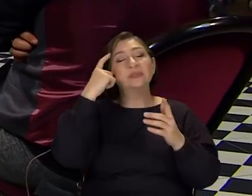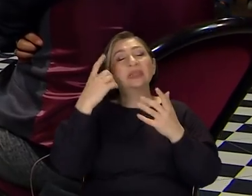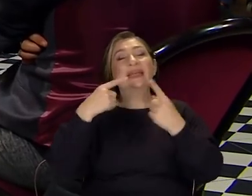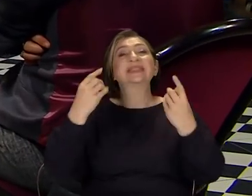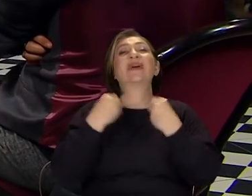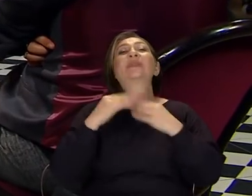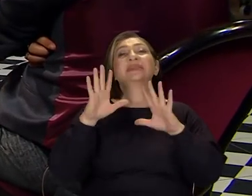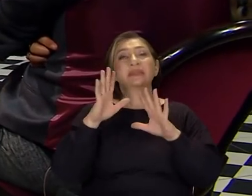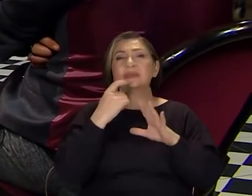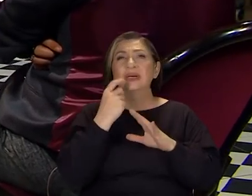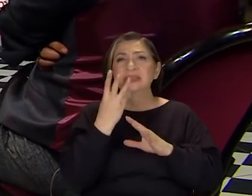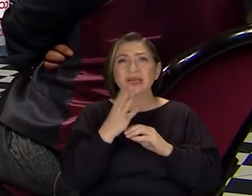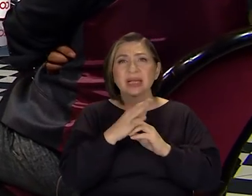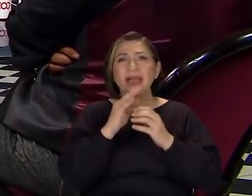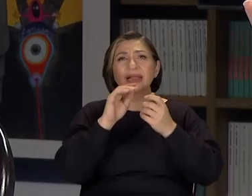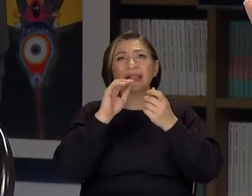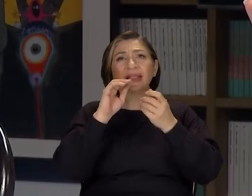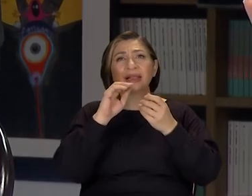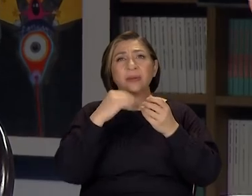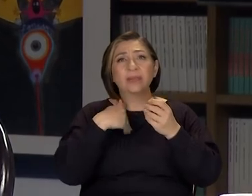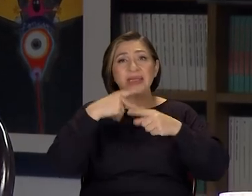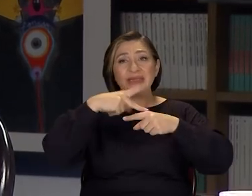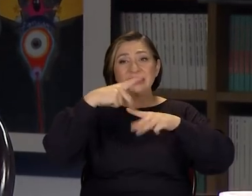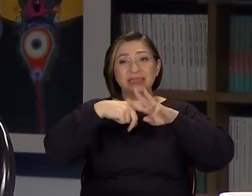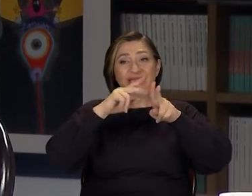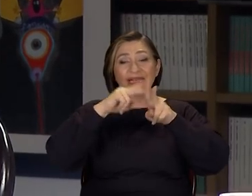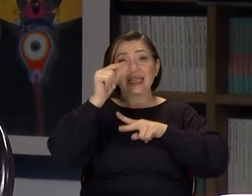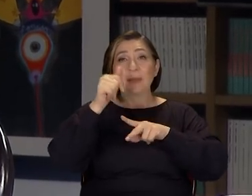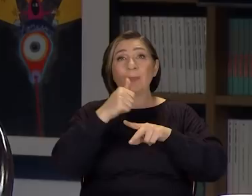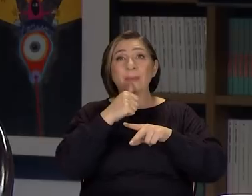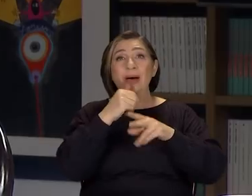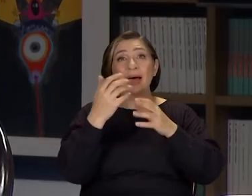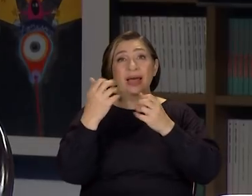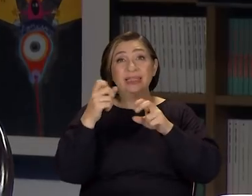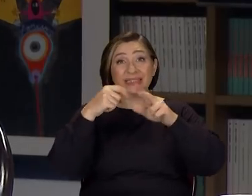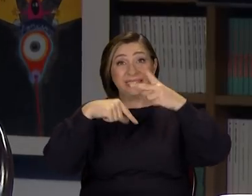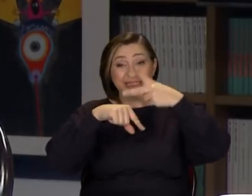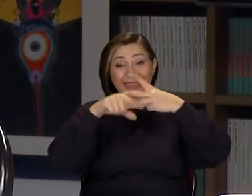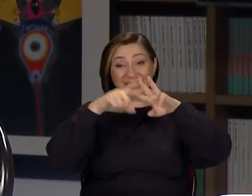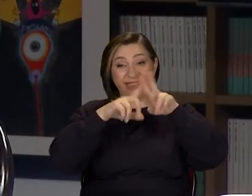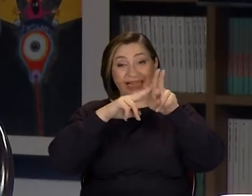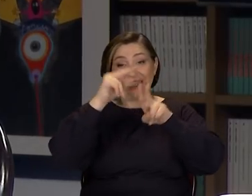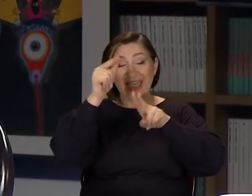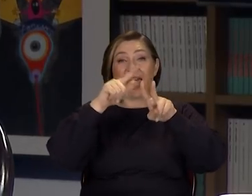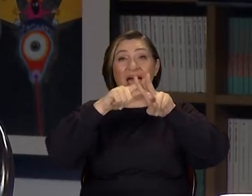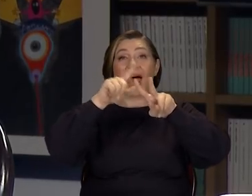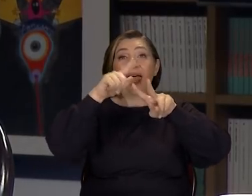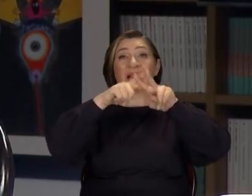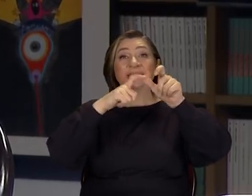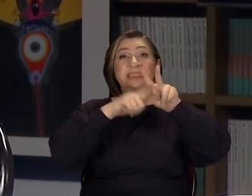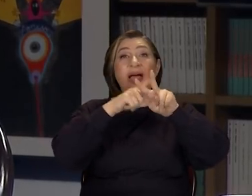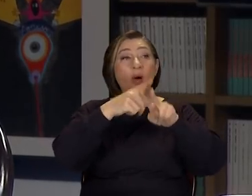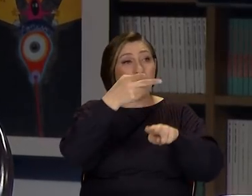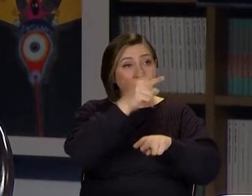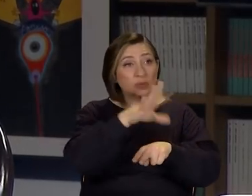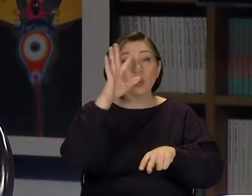Nur içinde yatsın. Devri daim olsun. Beni Zeki Baba aldı okula. Ben burslu okudum. Zeki Alasya. Evet. Ve vefatından sonra